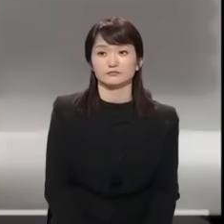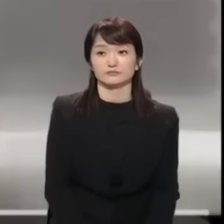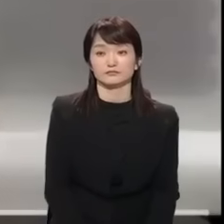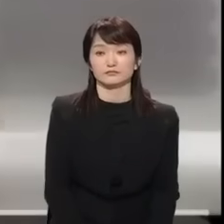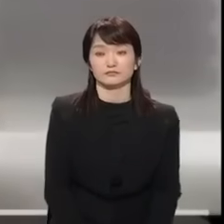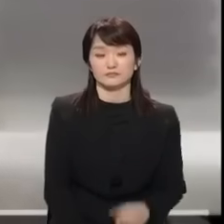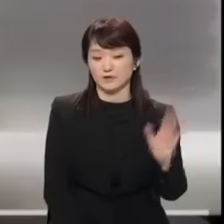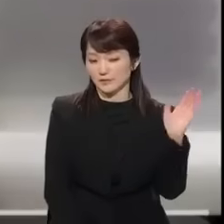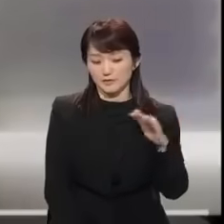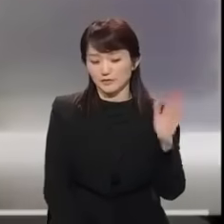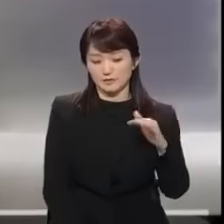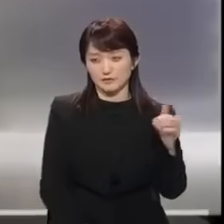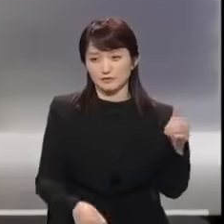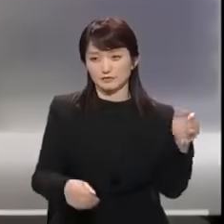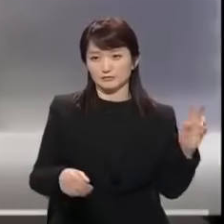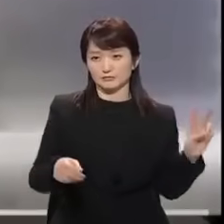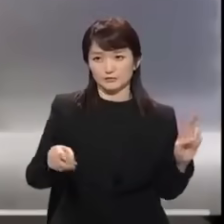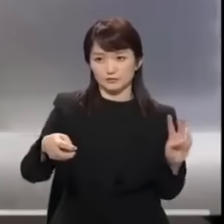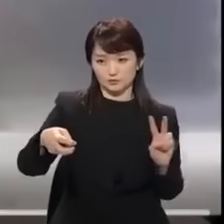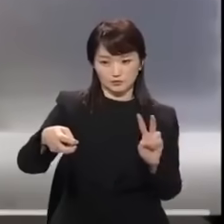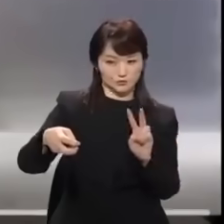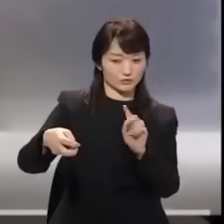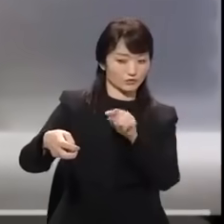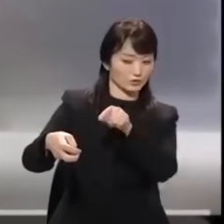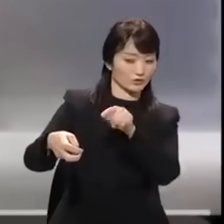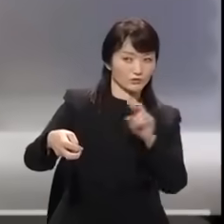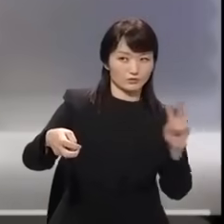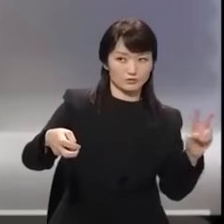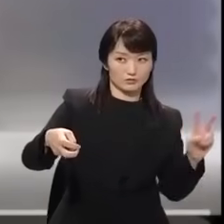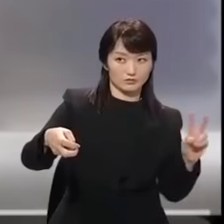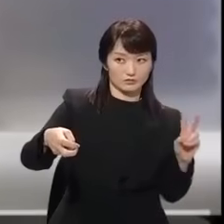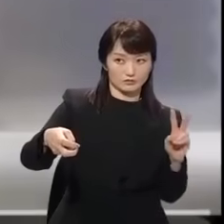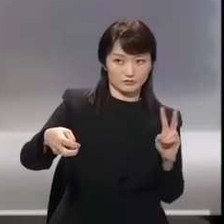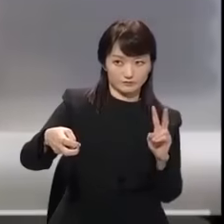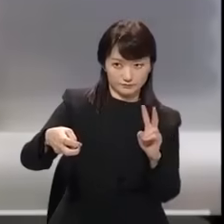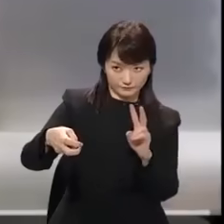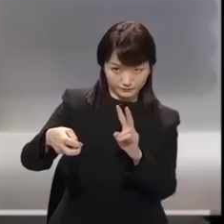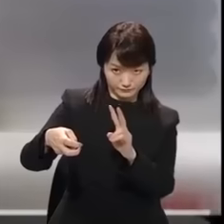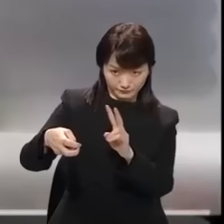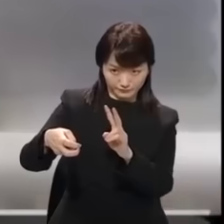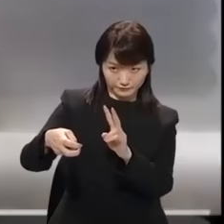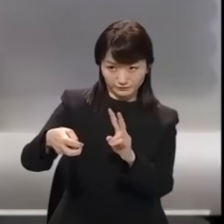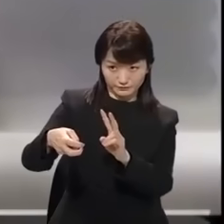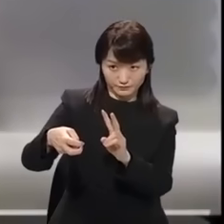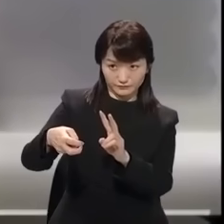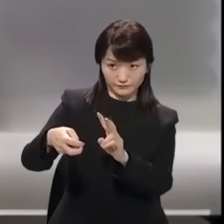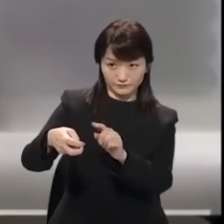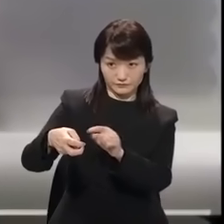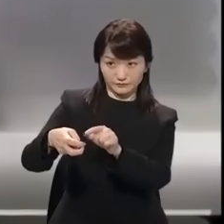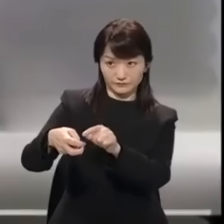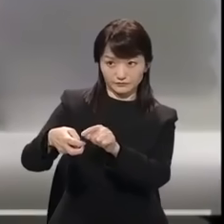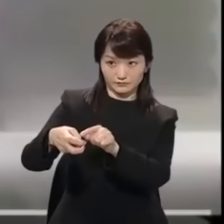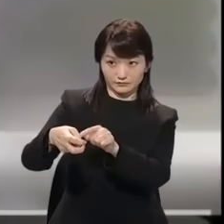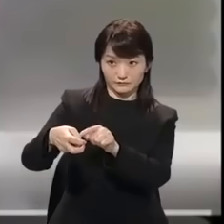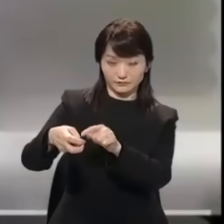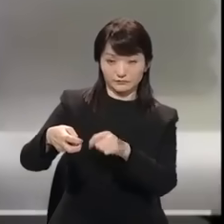빨리 와. 아, 저거야. 저기 스포츠죠. 보이는 거.